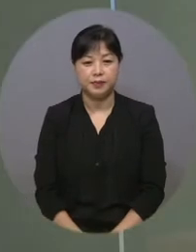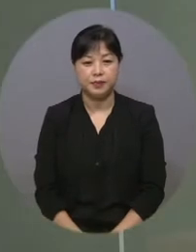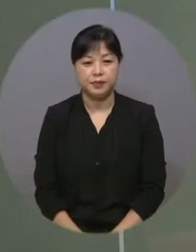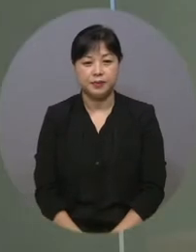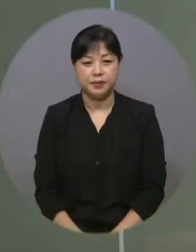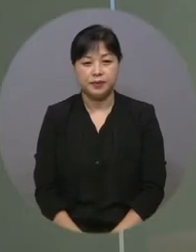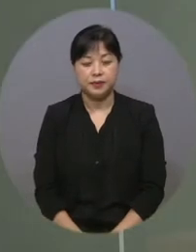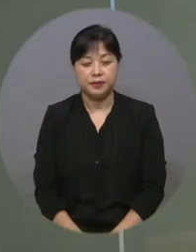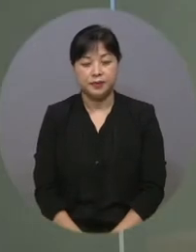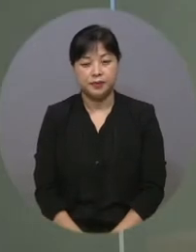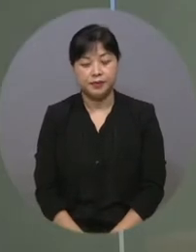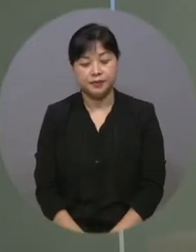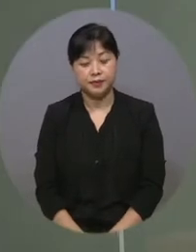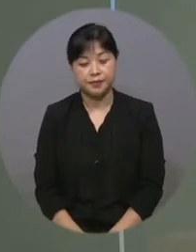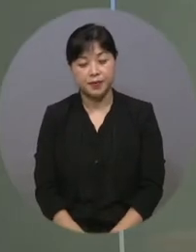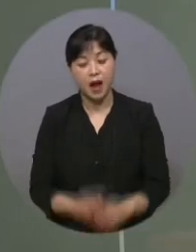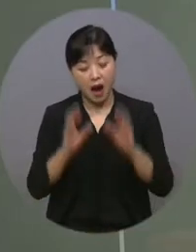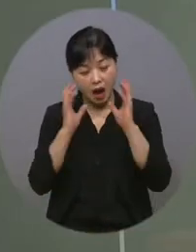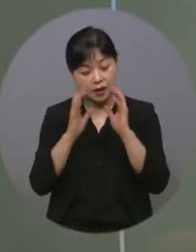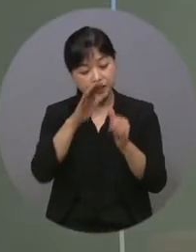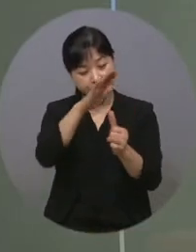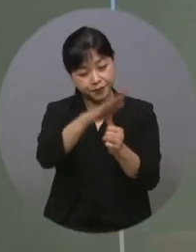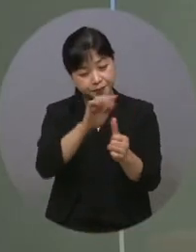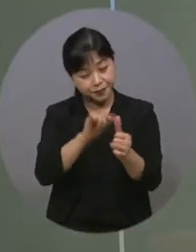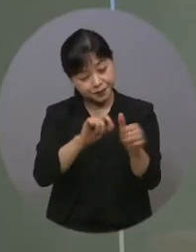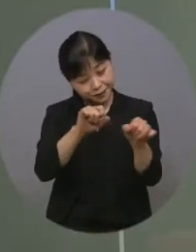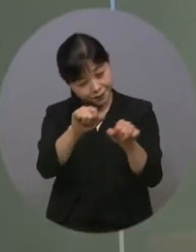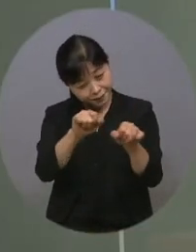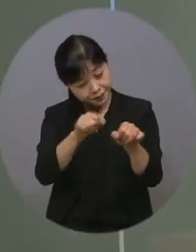그러니까 유심히 지켜보고 네.